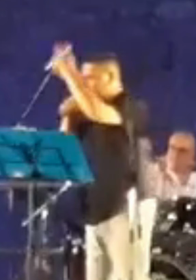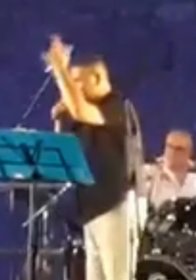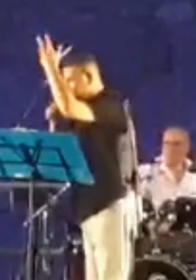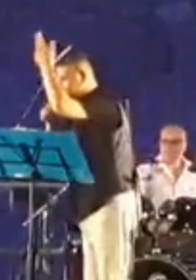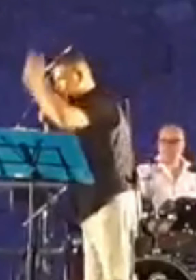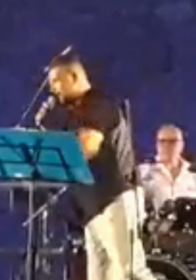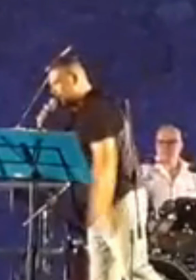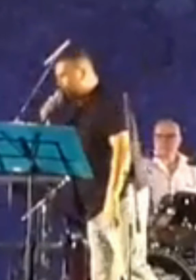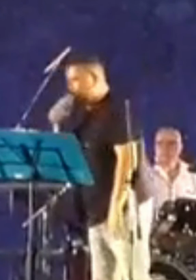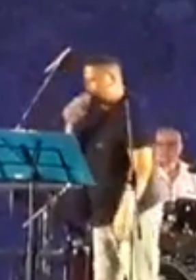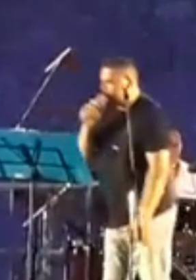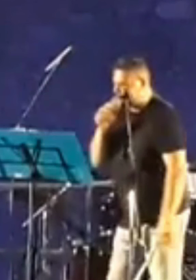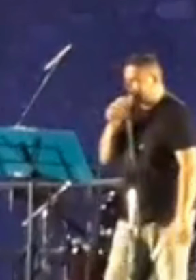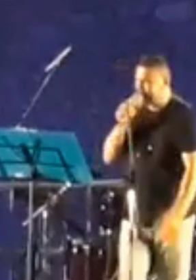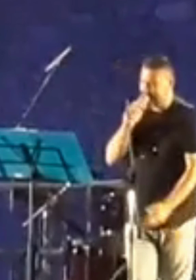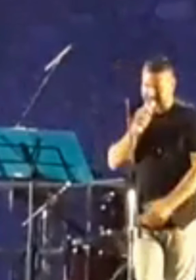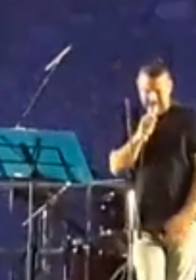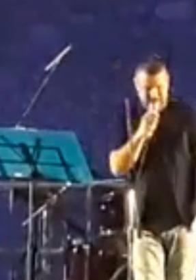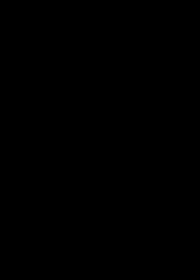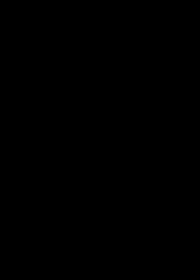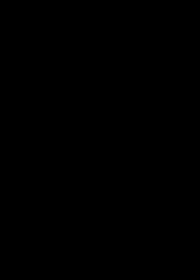nostra follia musicale. Grazie.